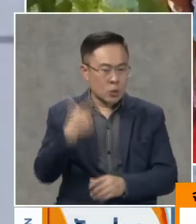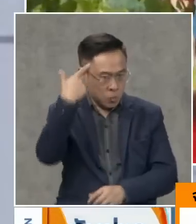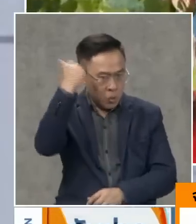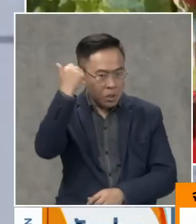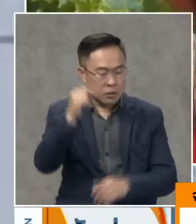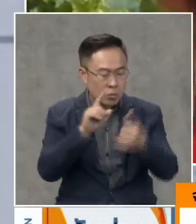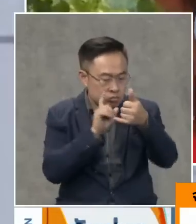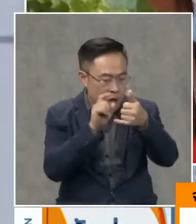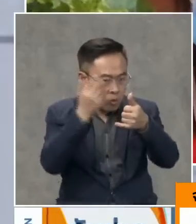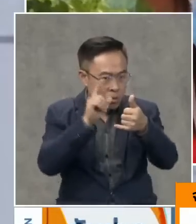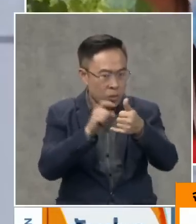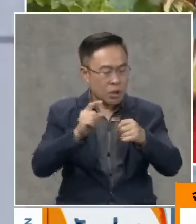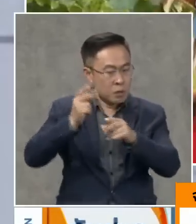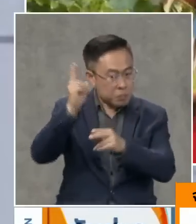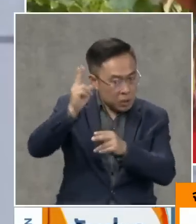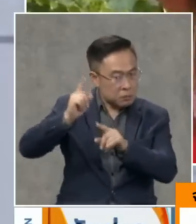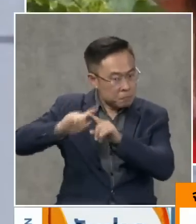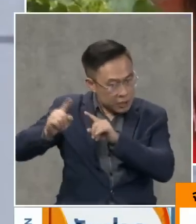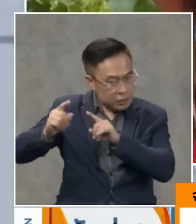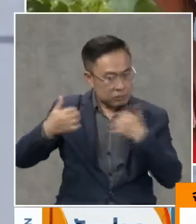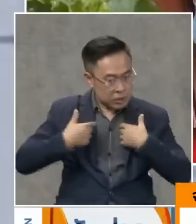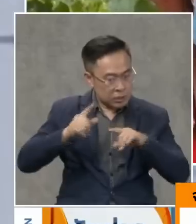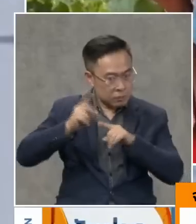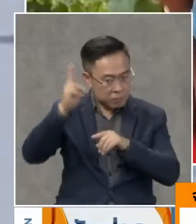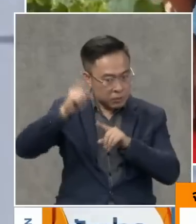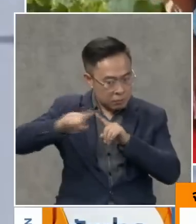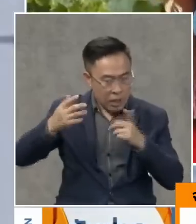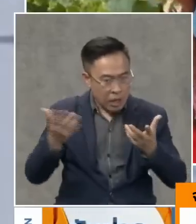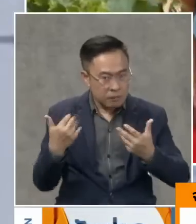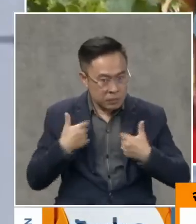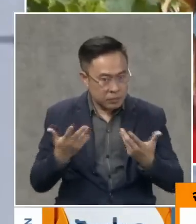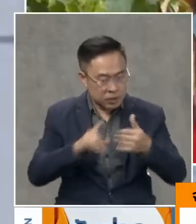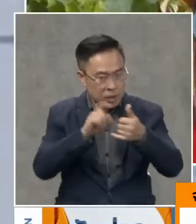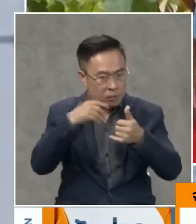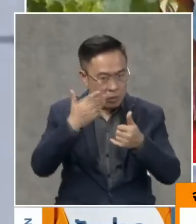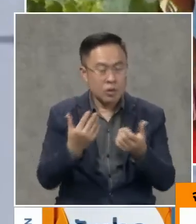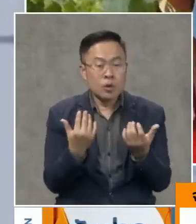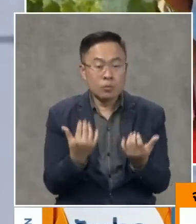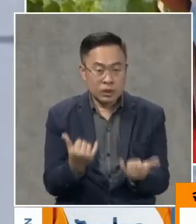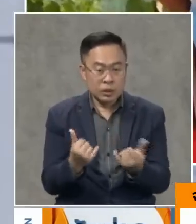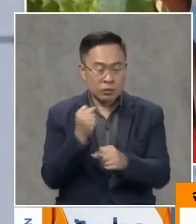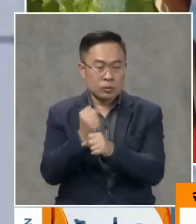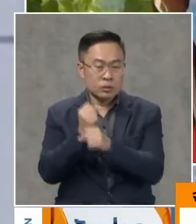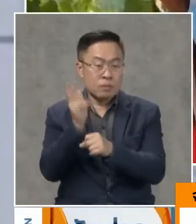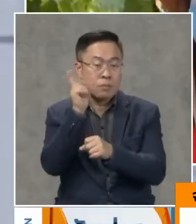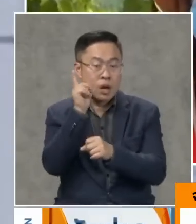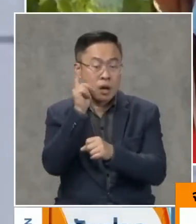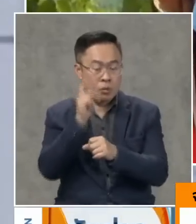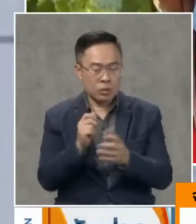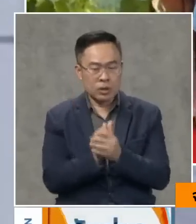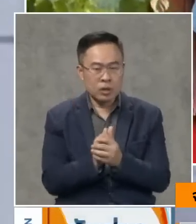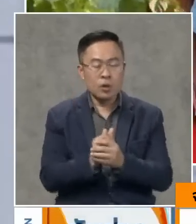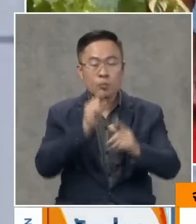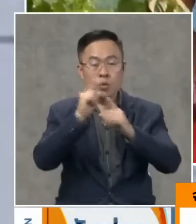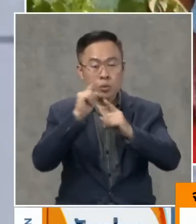มีอาวุธไหมมีอาวุธอะไรหรือเปล่าก็จะได้ป้องกันตัวถูกเนี่ยนะคะทีนี้ค่ะล่าสุดทางด้านของนักข่าวของเราก็สอบถามเรื่องนี้ไป